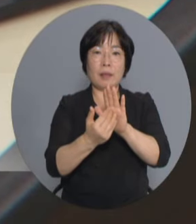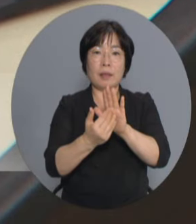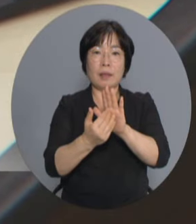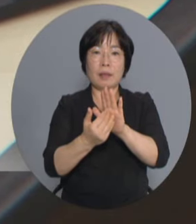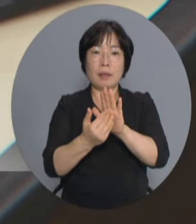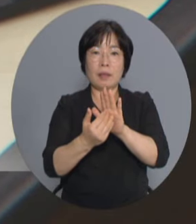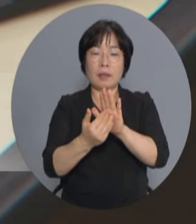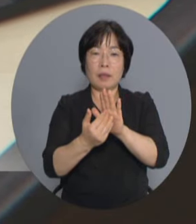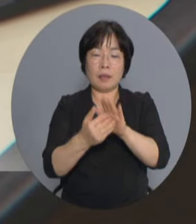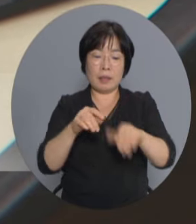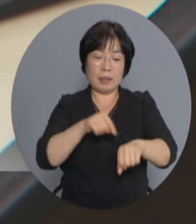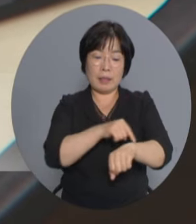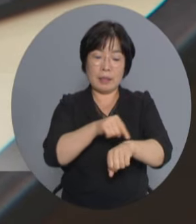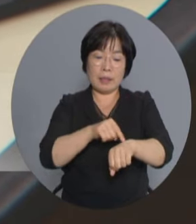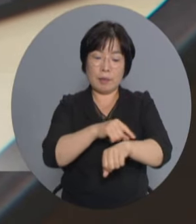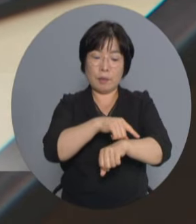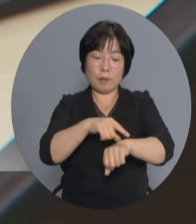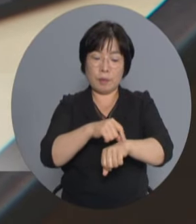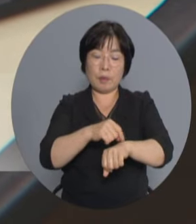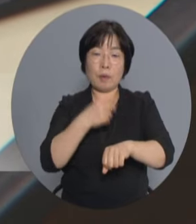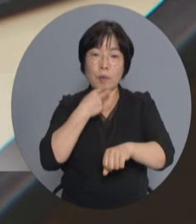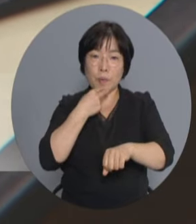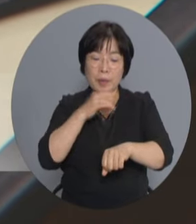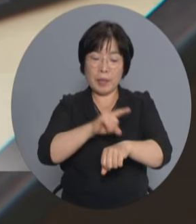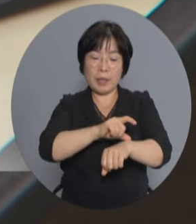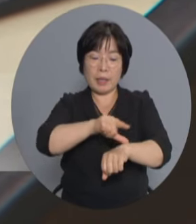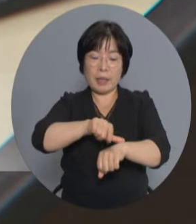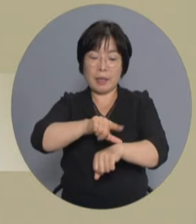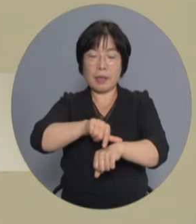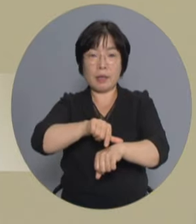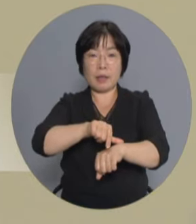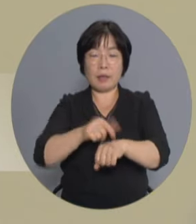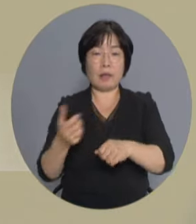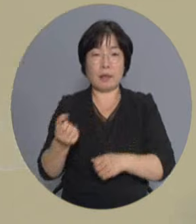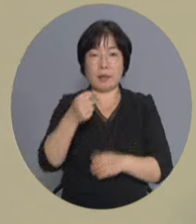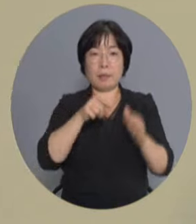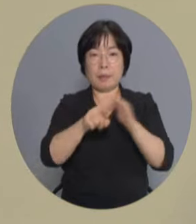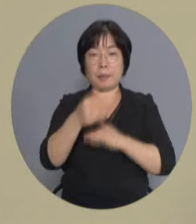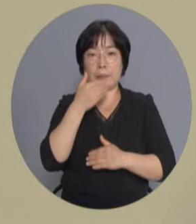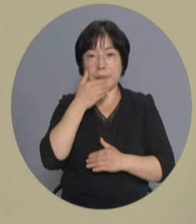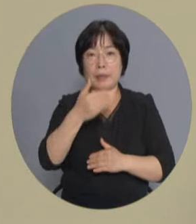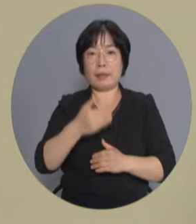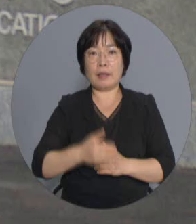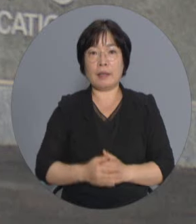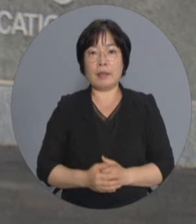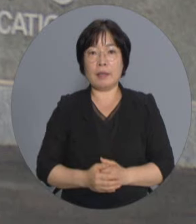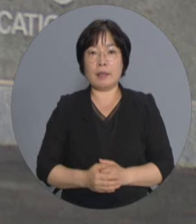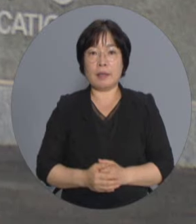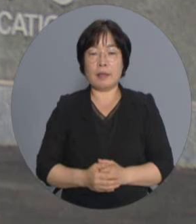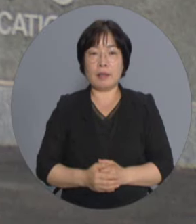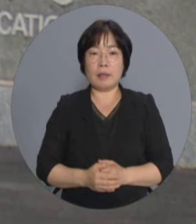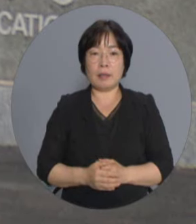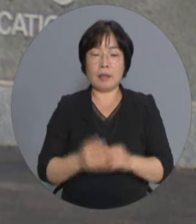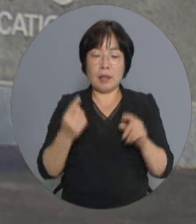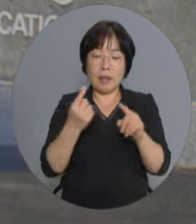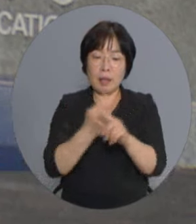금지되고 전자식 화면 표시기가 없는 아날로그 시계는 지참이 가능합니다.